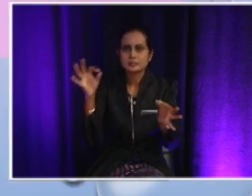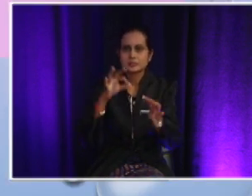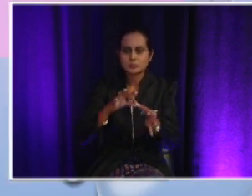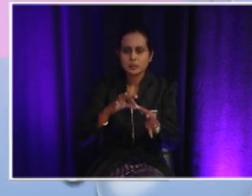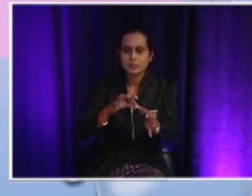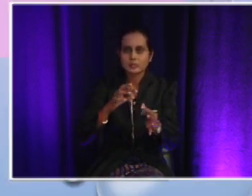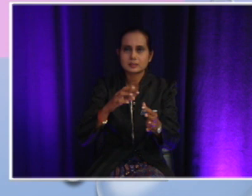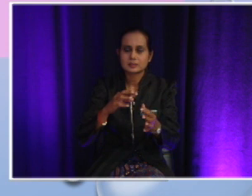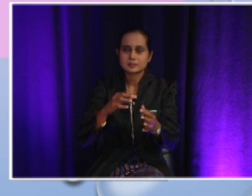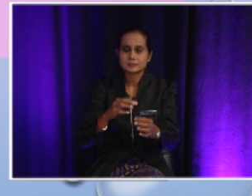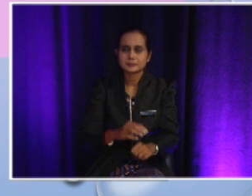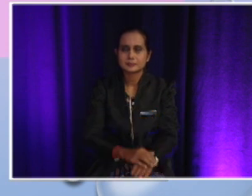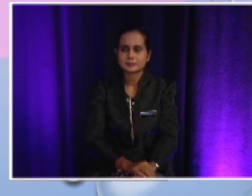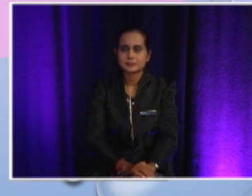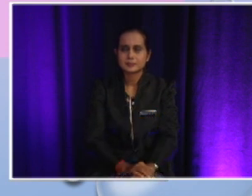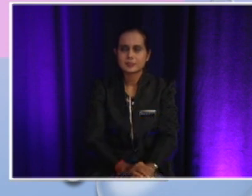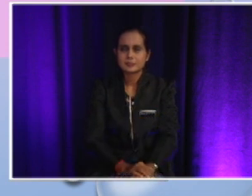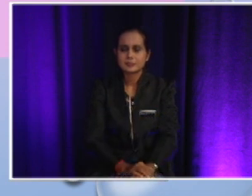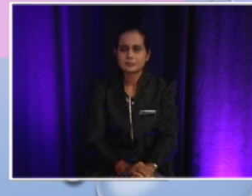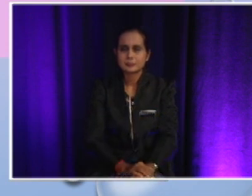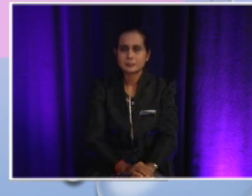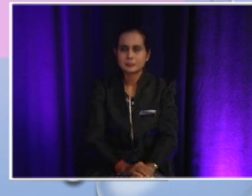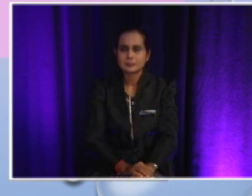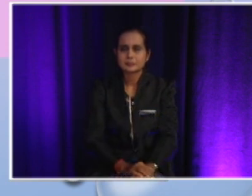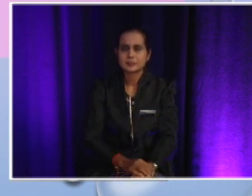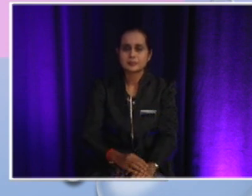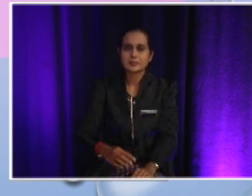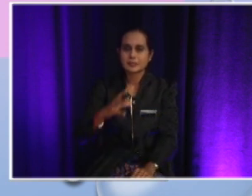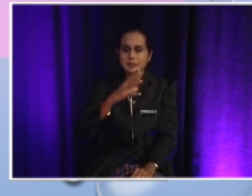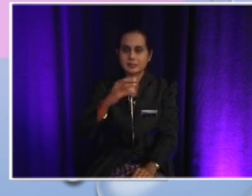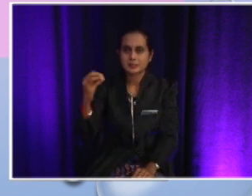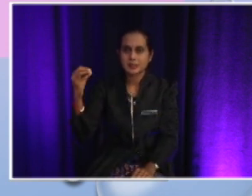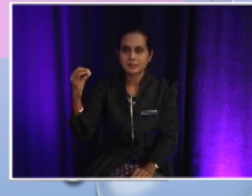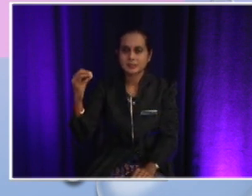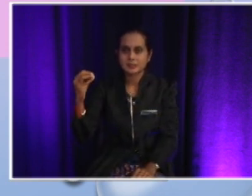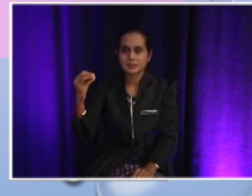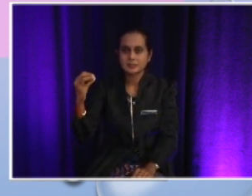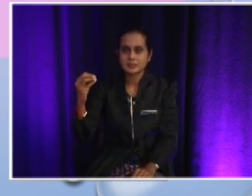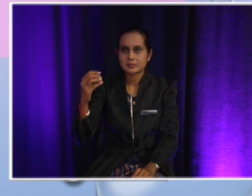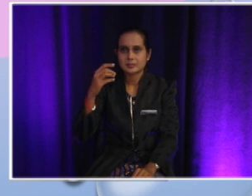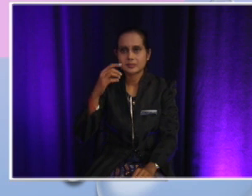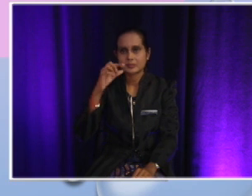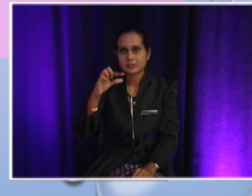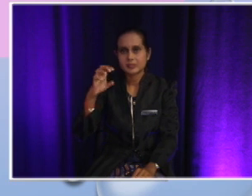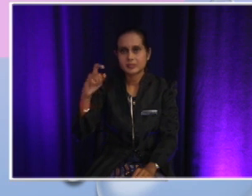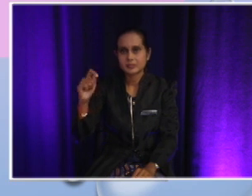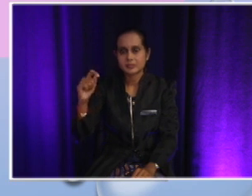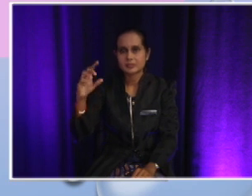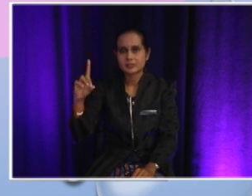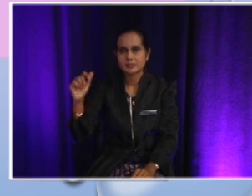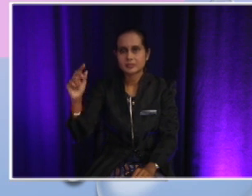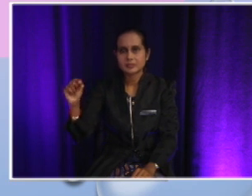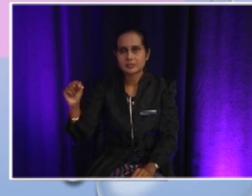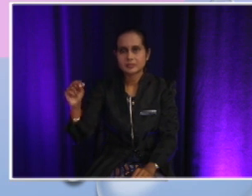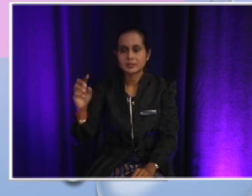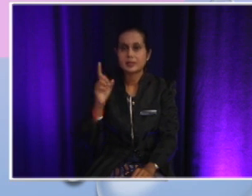tadi. Mana-mana kan? Ya, mana-mana. Okey. Dan ni tadi adalah mestilah gate dan mana-mana